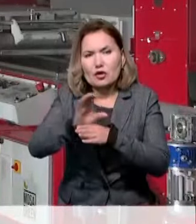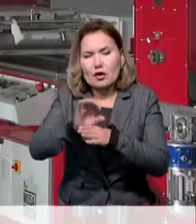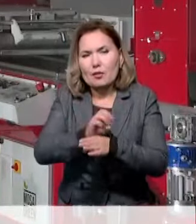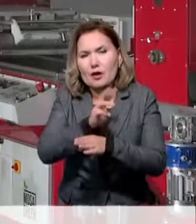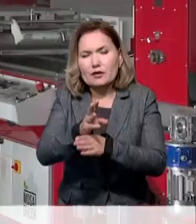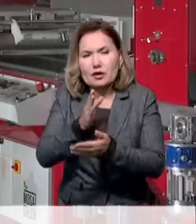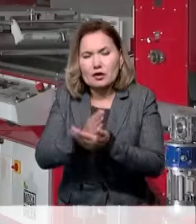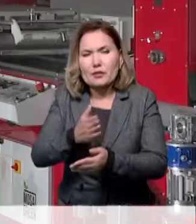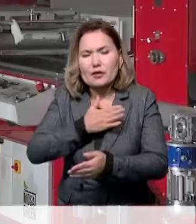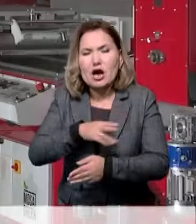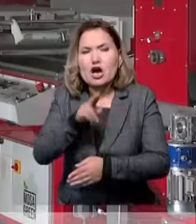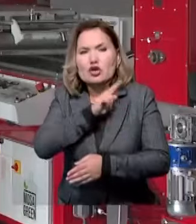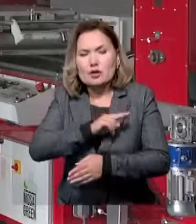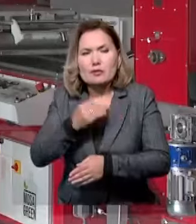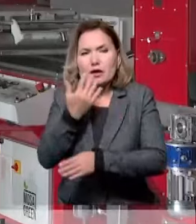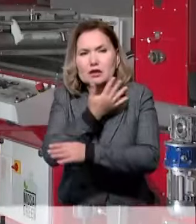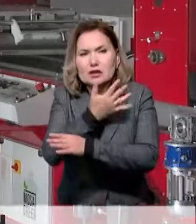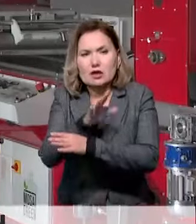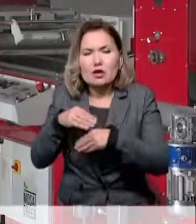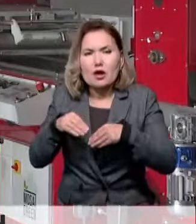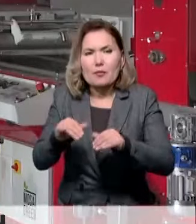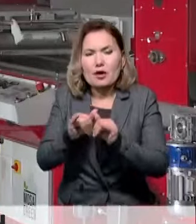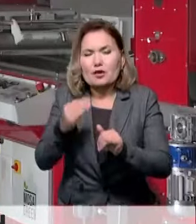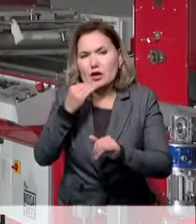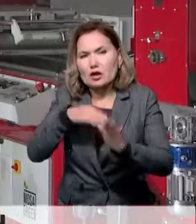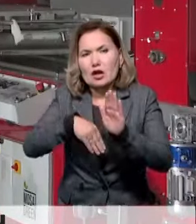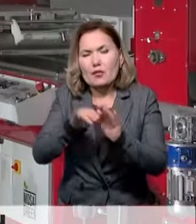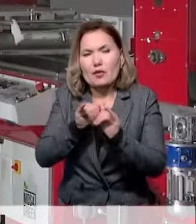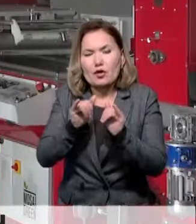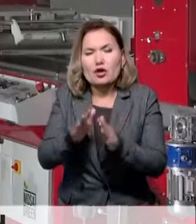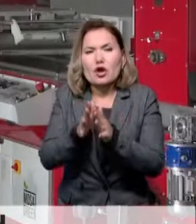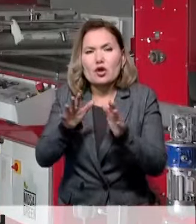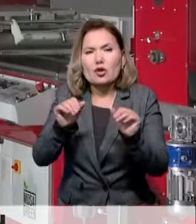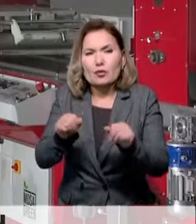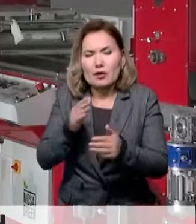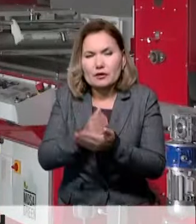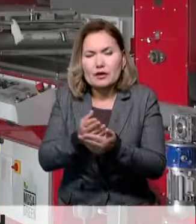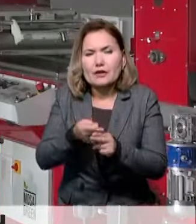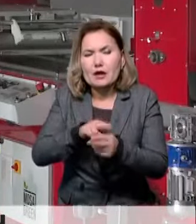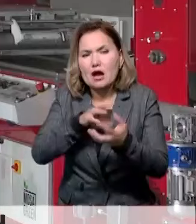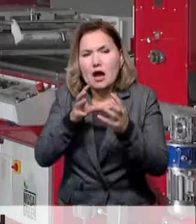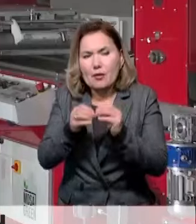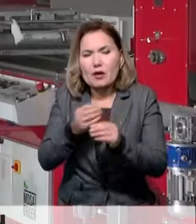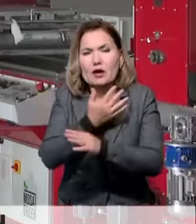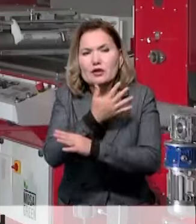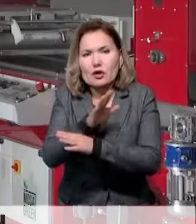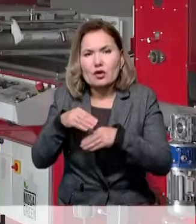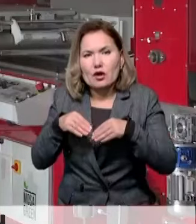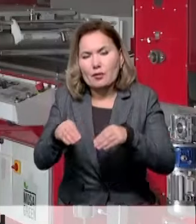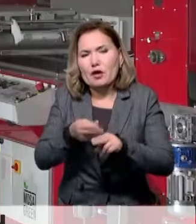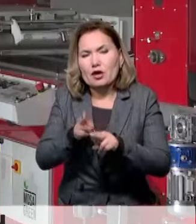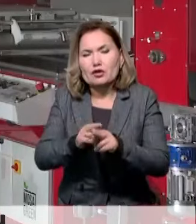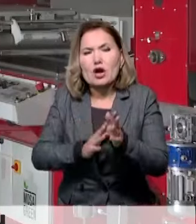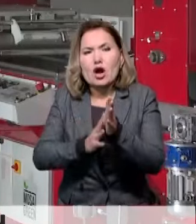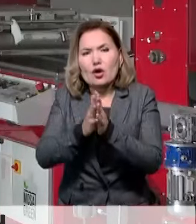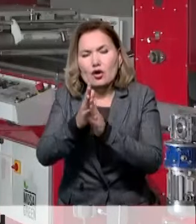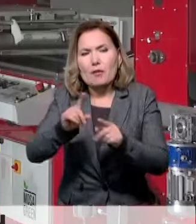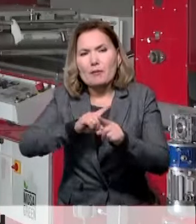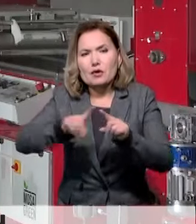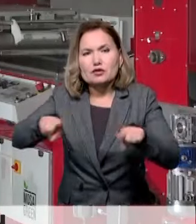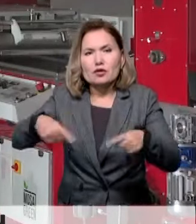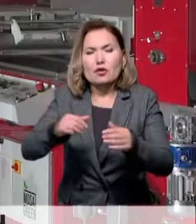жабдықталған. Бұл бізге жұмысты оңтайландыруға және өнім сапасын жақсартуға мүмкіндік береді. Жабық тамыр жүйесі енгізу өскіндердің